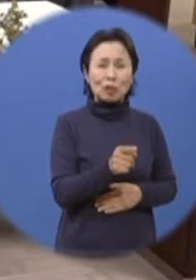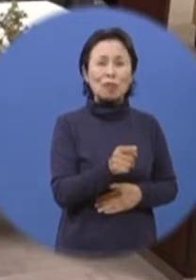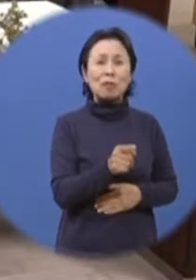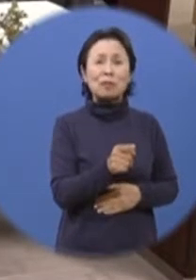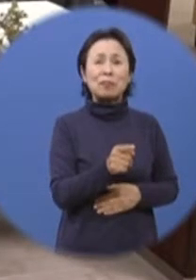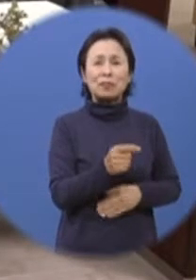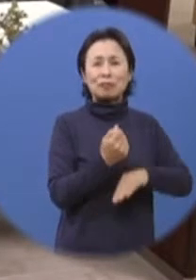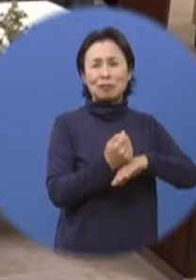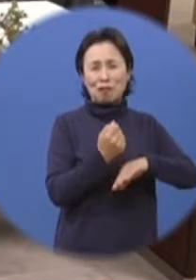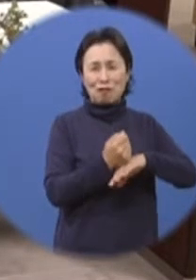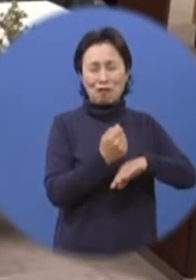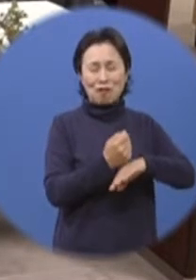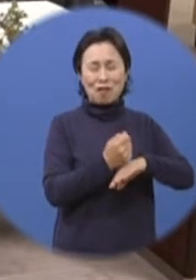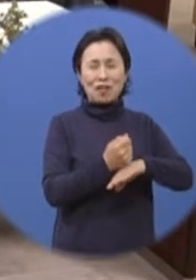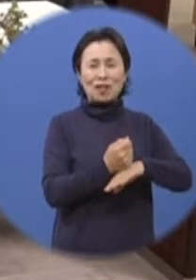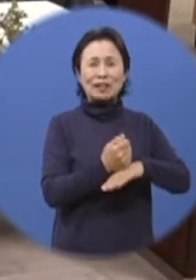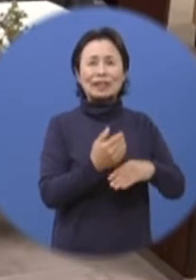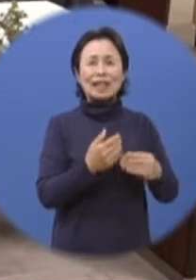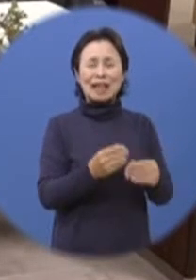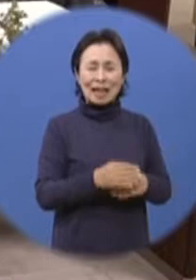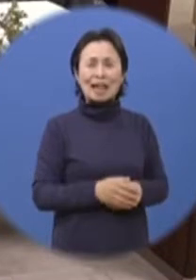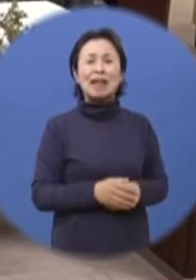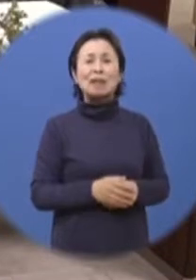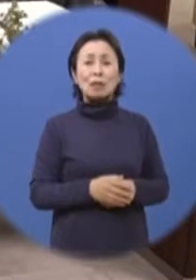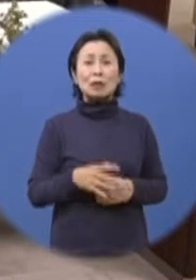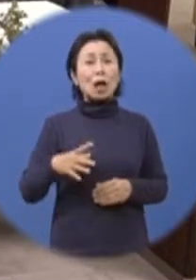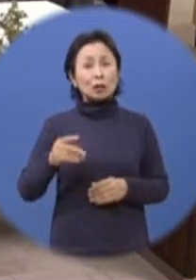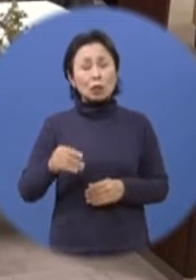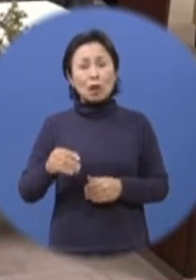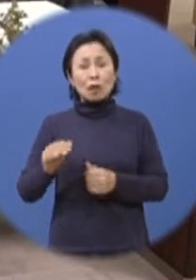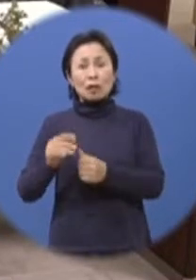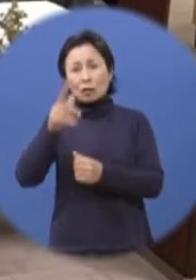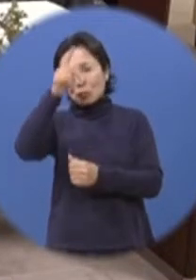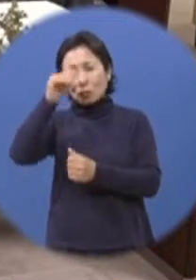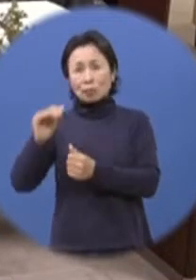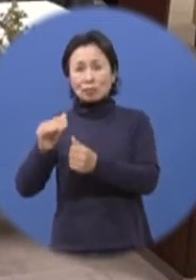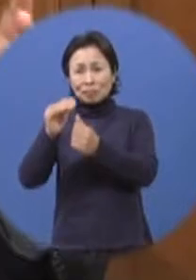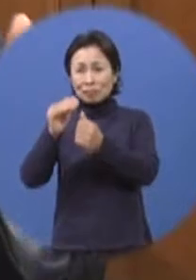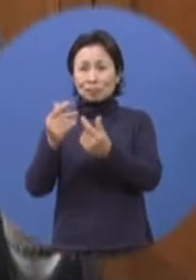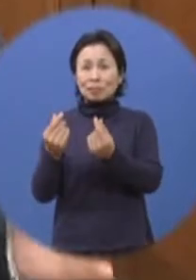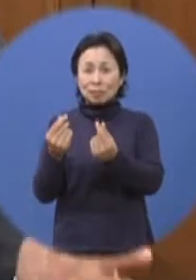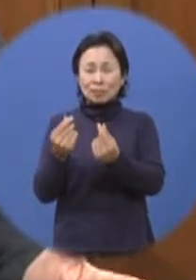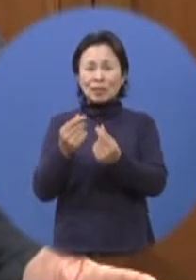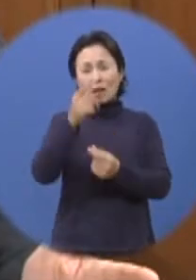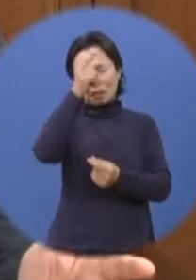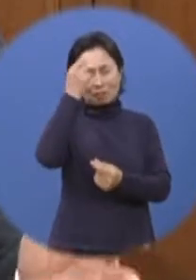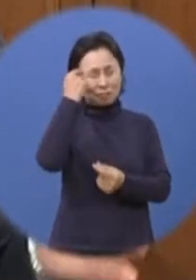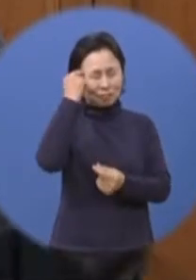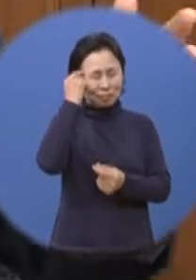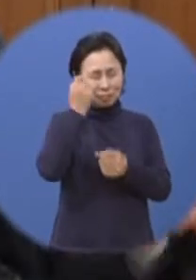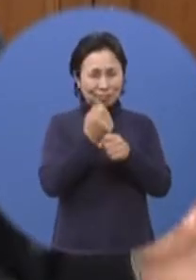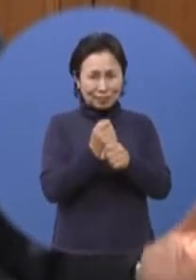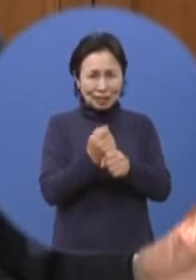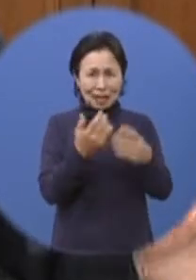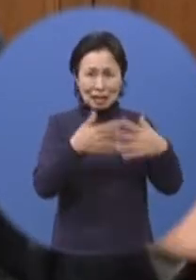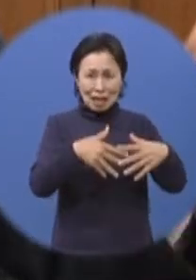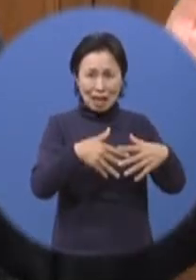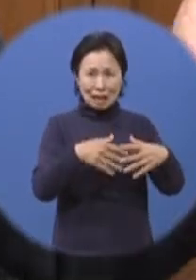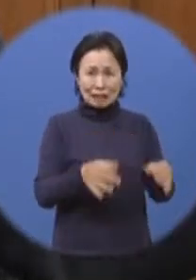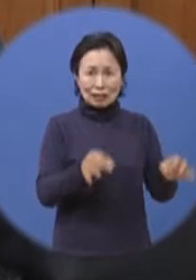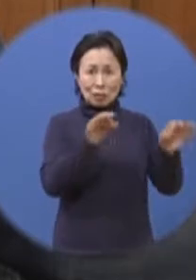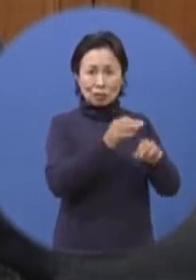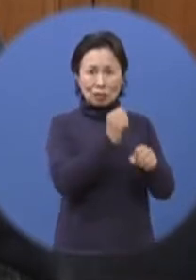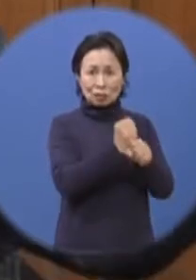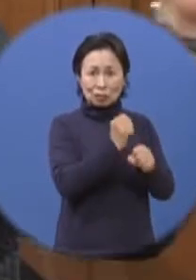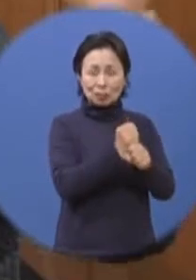アンチか苦労しながらあの元は8型からですからねそれ工夫をされて機械を作るように装置を作るように